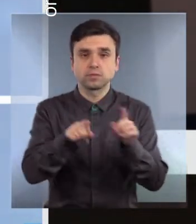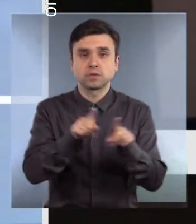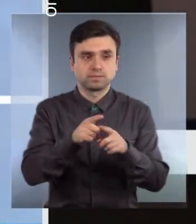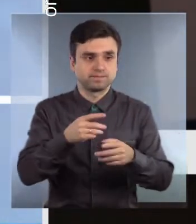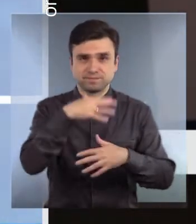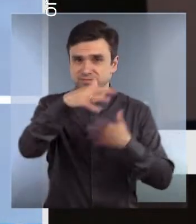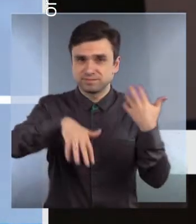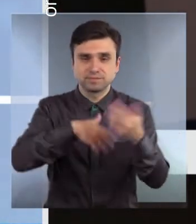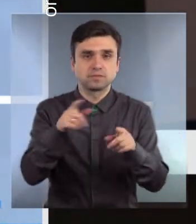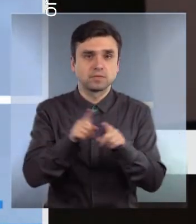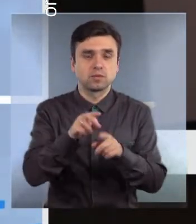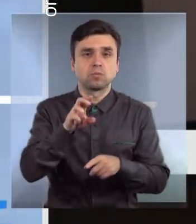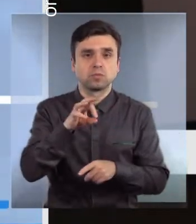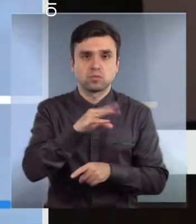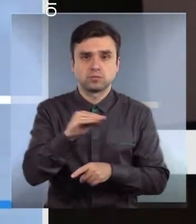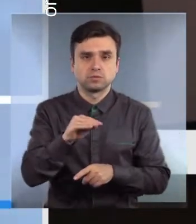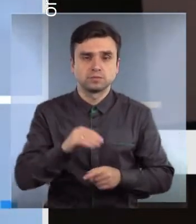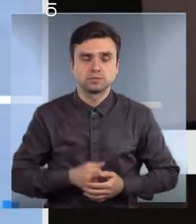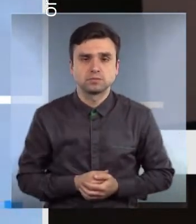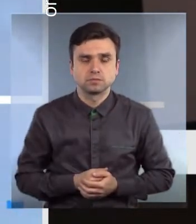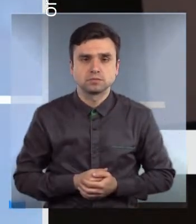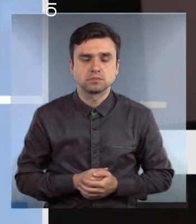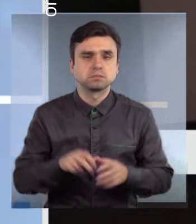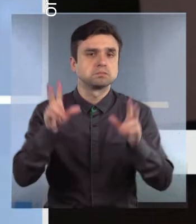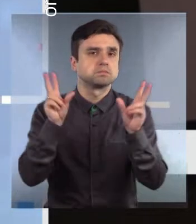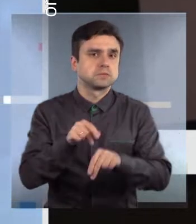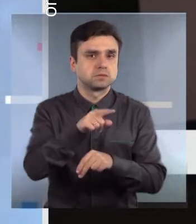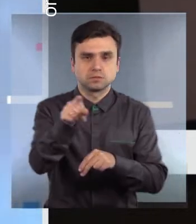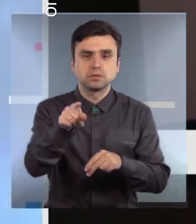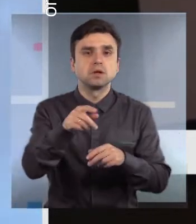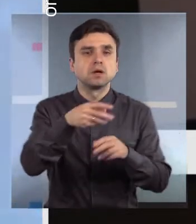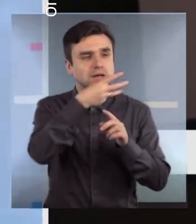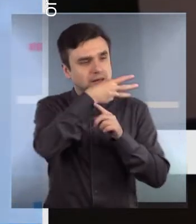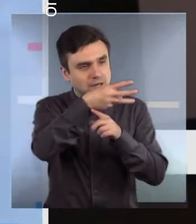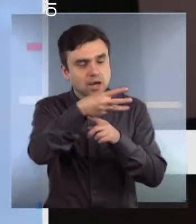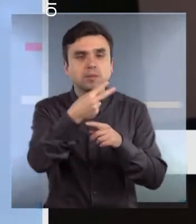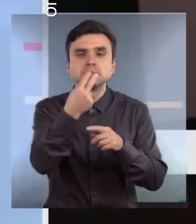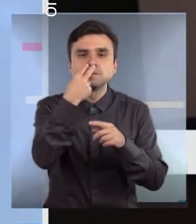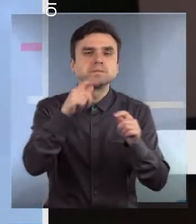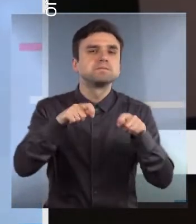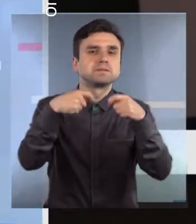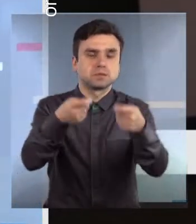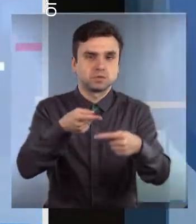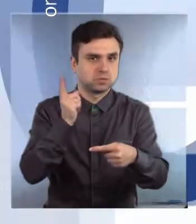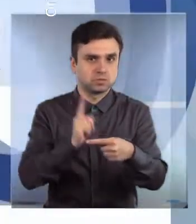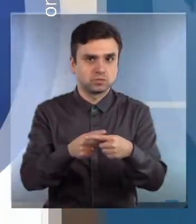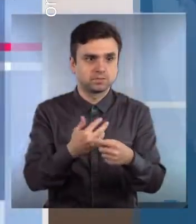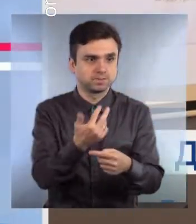Вам пощастило, що камера не передає цей сморід. Відчуття, ніби зайшов у безкоштовну громадську вбиральню.